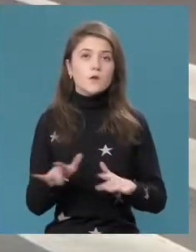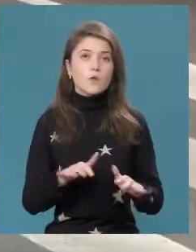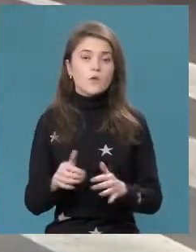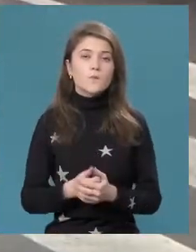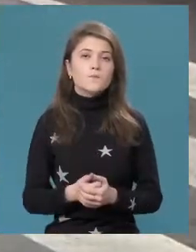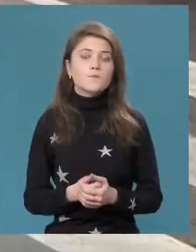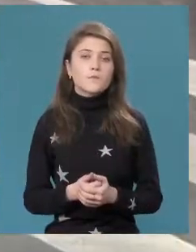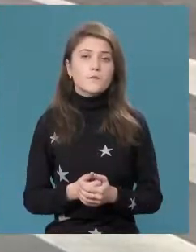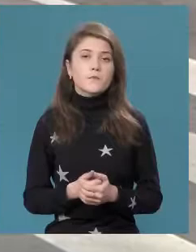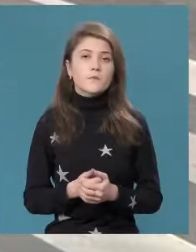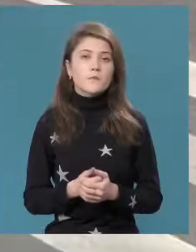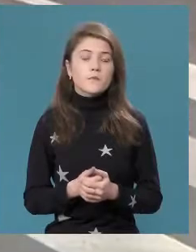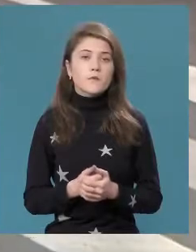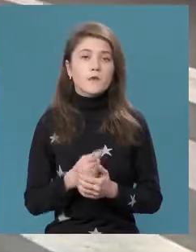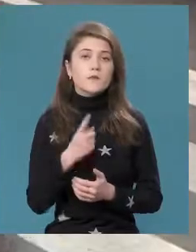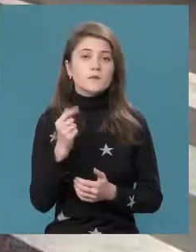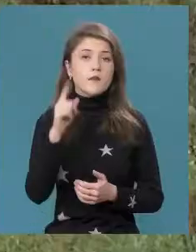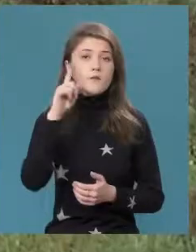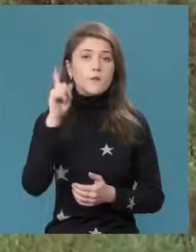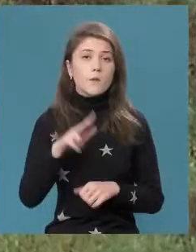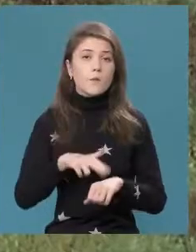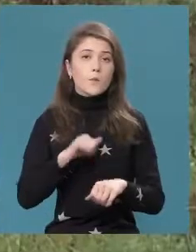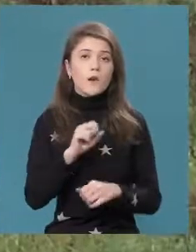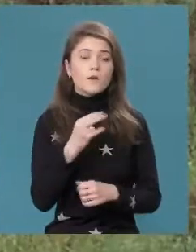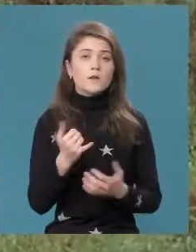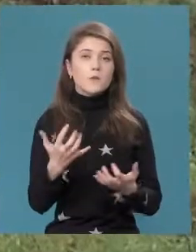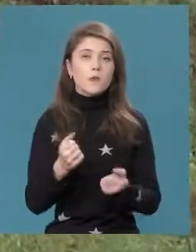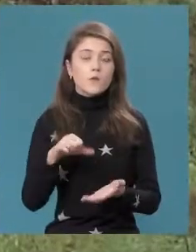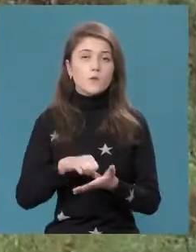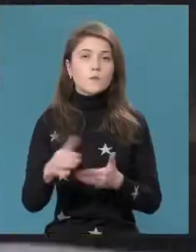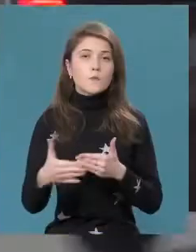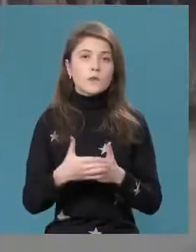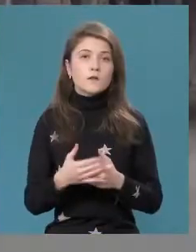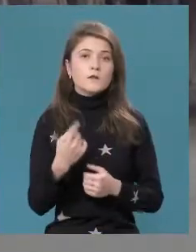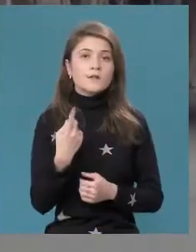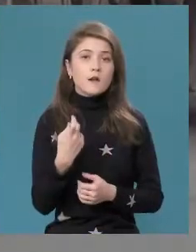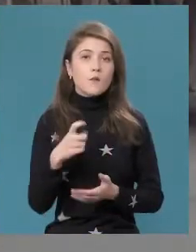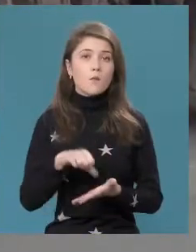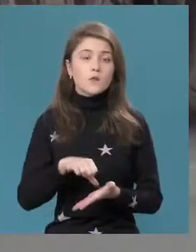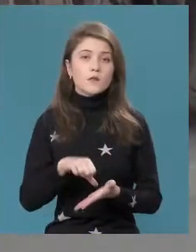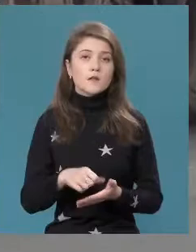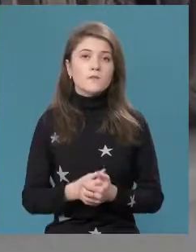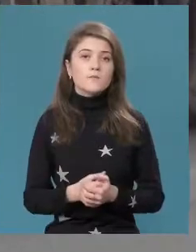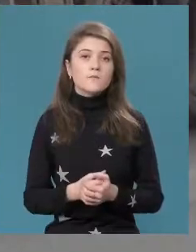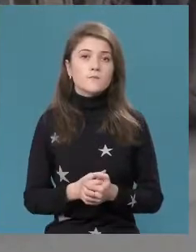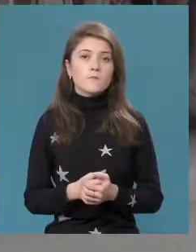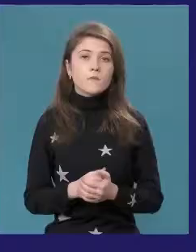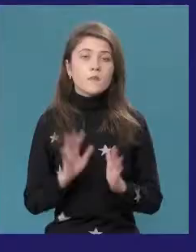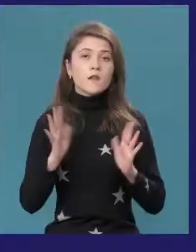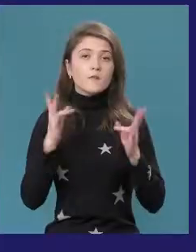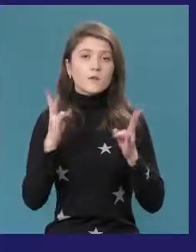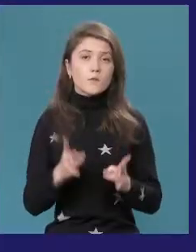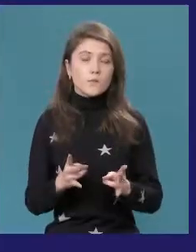даними патрульної поліції, у акції приймали участь близько 100 учасників. Надзвичайних подій під